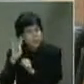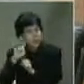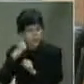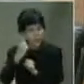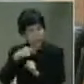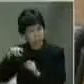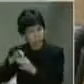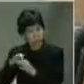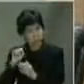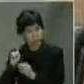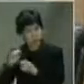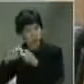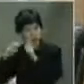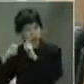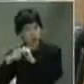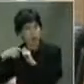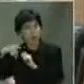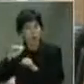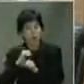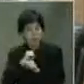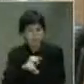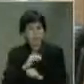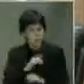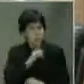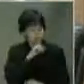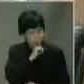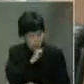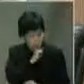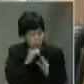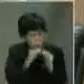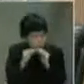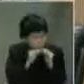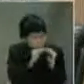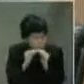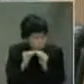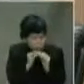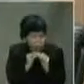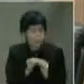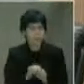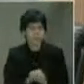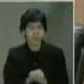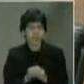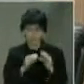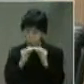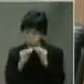ฉินเขาบอกว่าให้เก็บเป็นความลับก็ให้ประชุมก่อนน้อยๆ